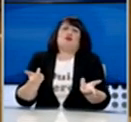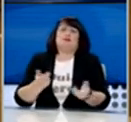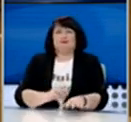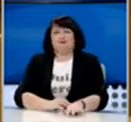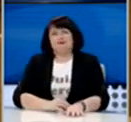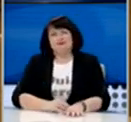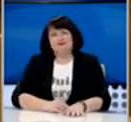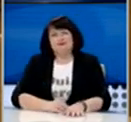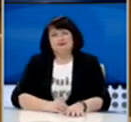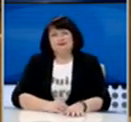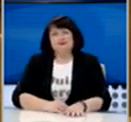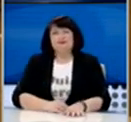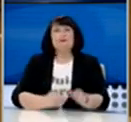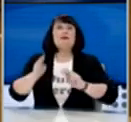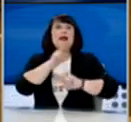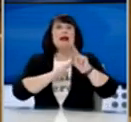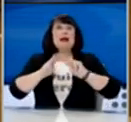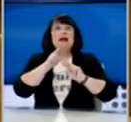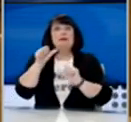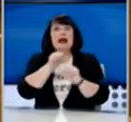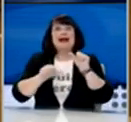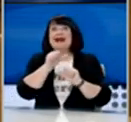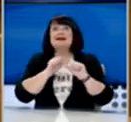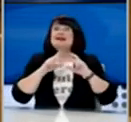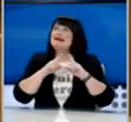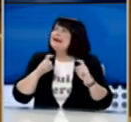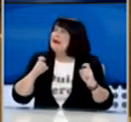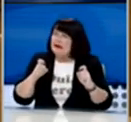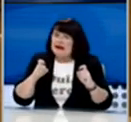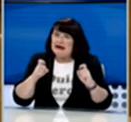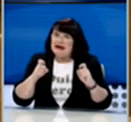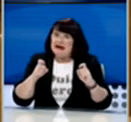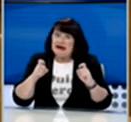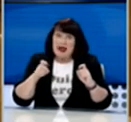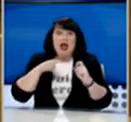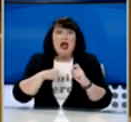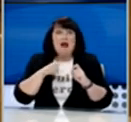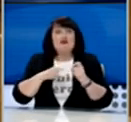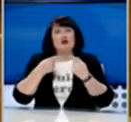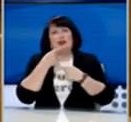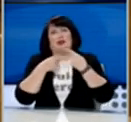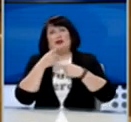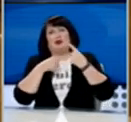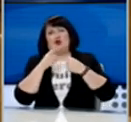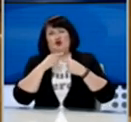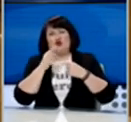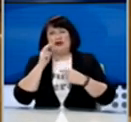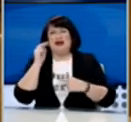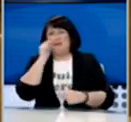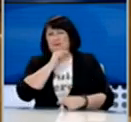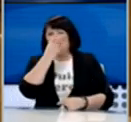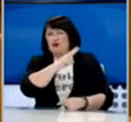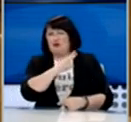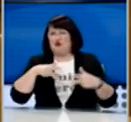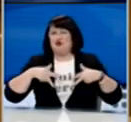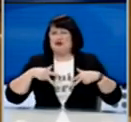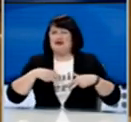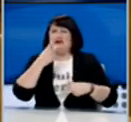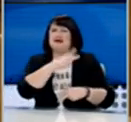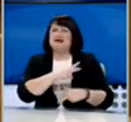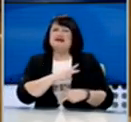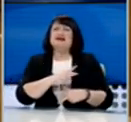ενοχοποιητικά η κλιματική αλλαγή δεν είναι τίποτα άλλο από μία αιτία μπαλαντέρ στην οποία ο κύριος μητσοτάκης και η κυβέρνηση του